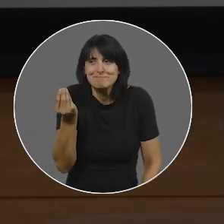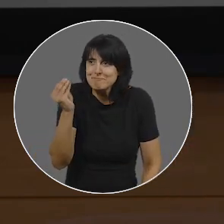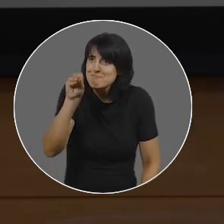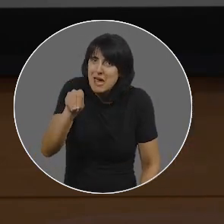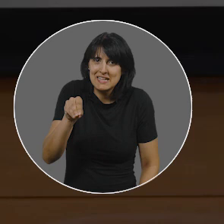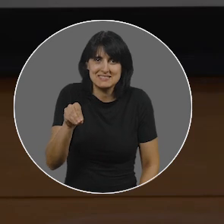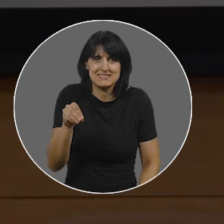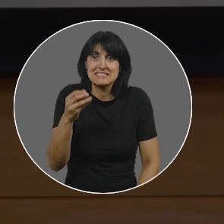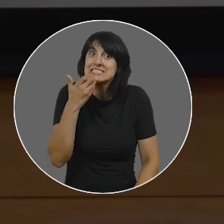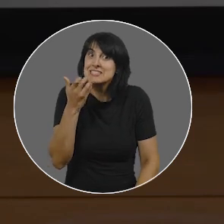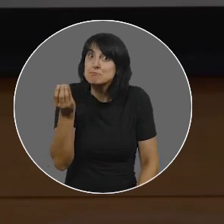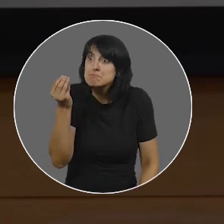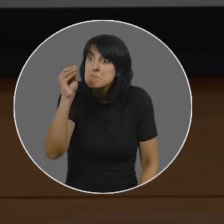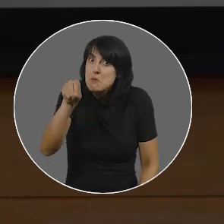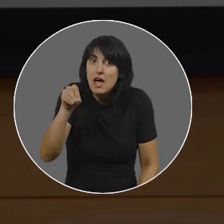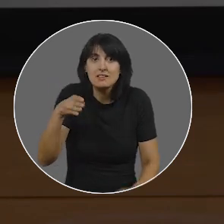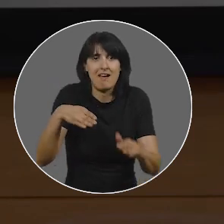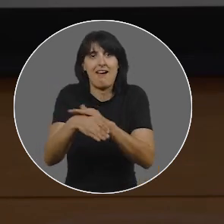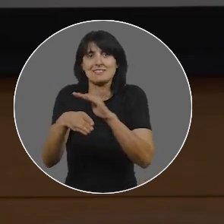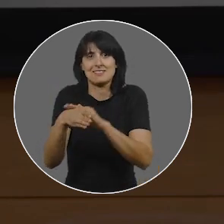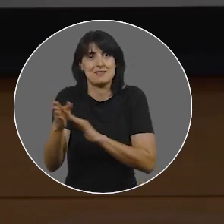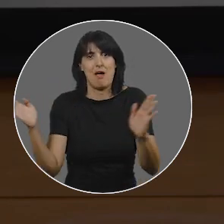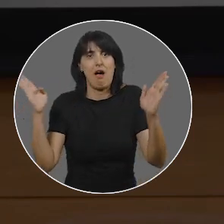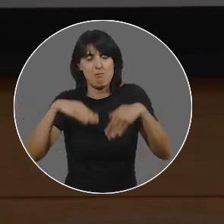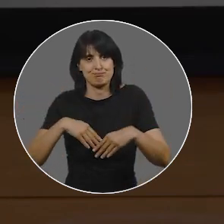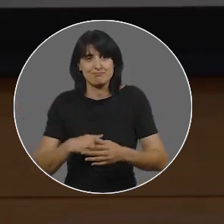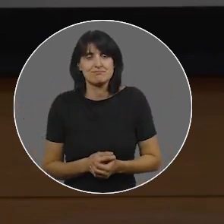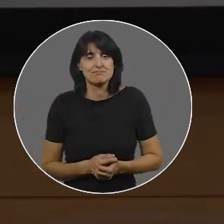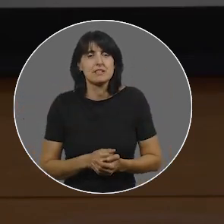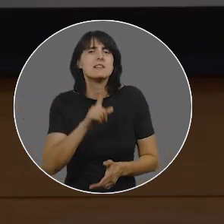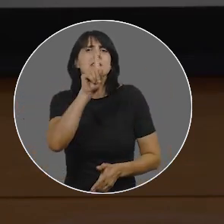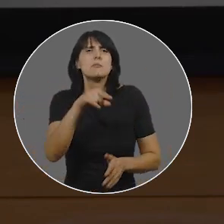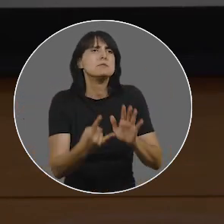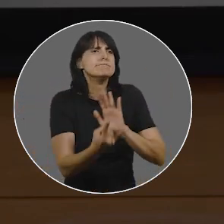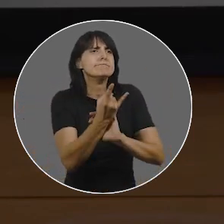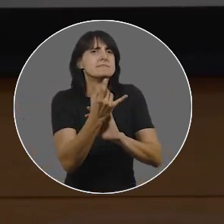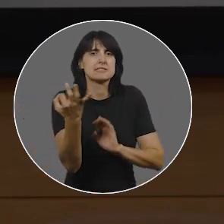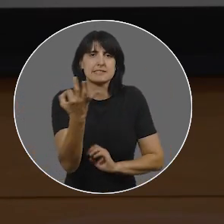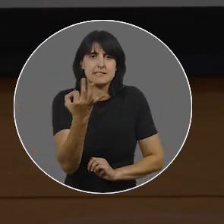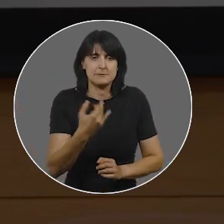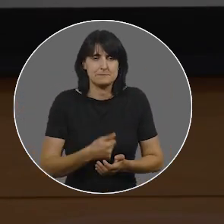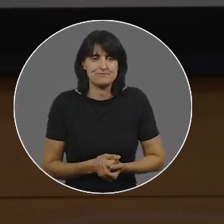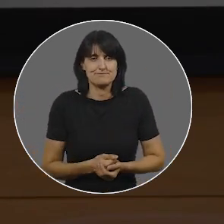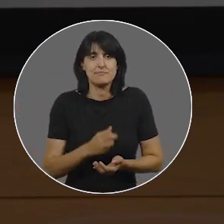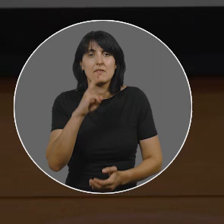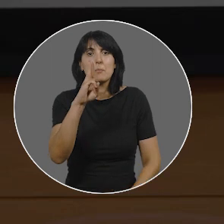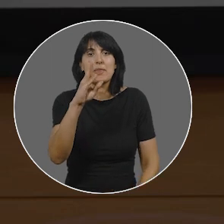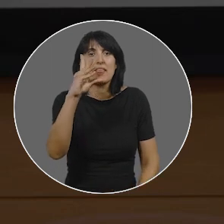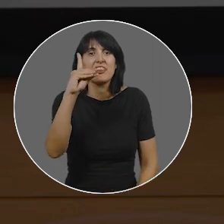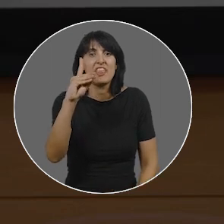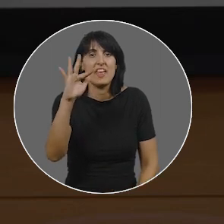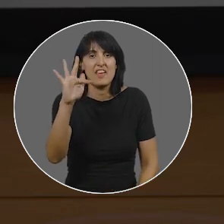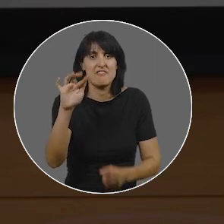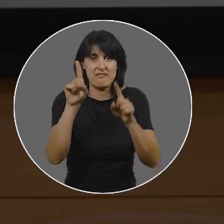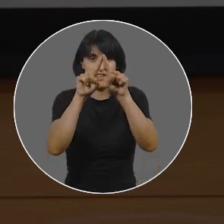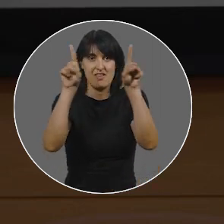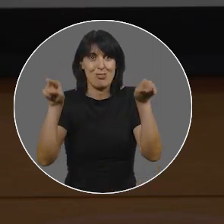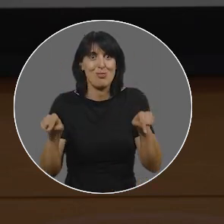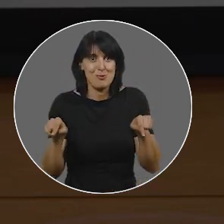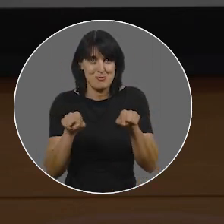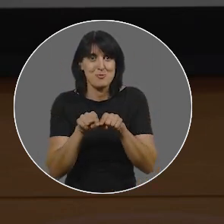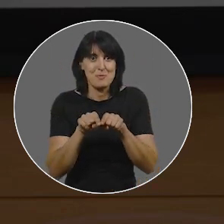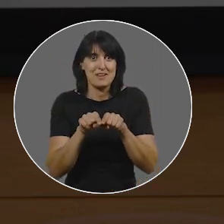podries fer perquè si no, no seria accessible. Què més ens trobem? Doncs els PDFs.